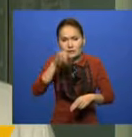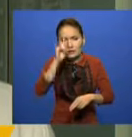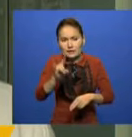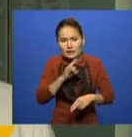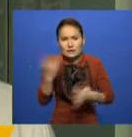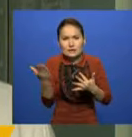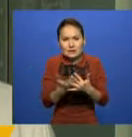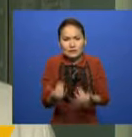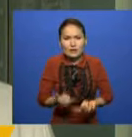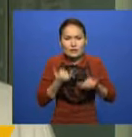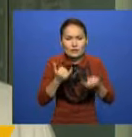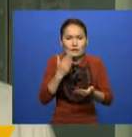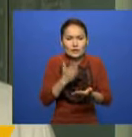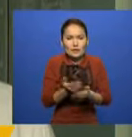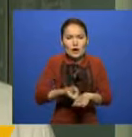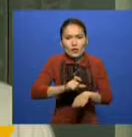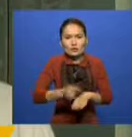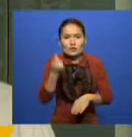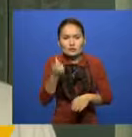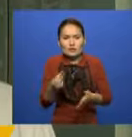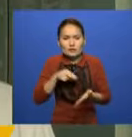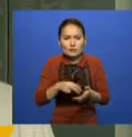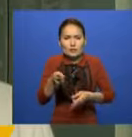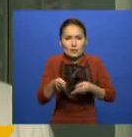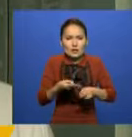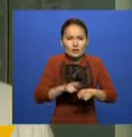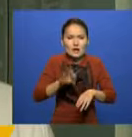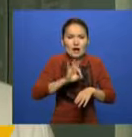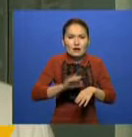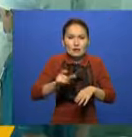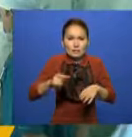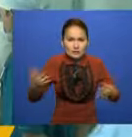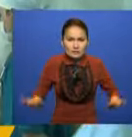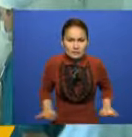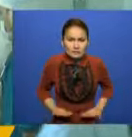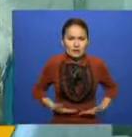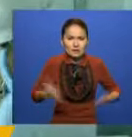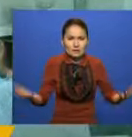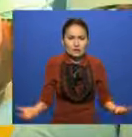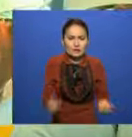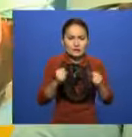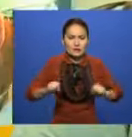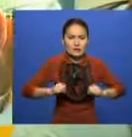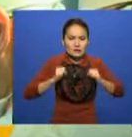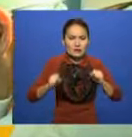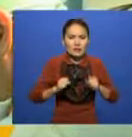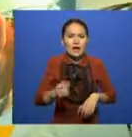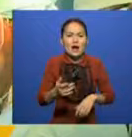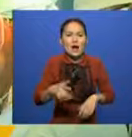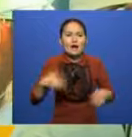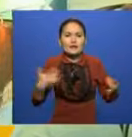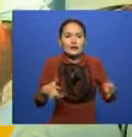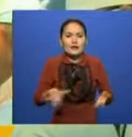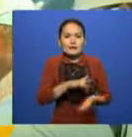да біз жоғары медициналық технологияның көмегімен науқастарға өмір сыйлауға күш саламыз. Таразды хирургтарда жүрек ауруының алдын алу үшін